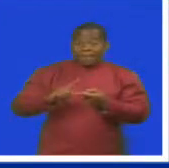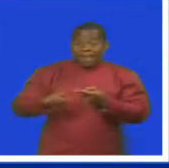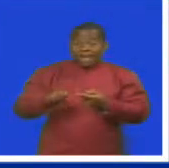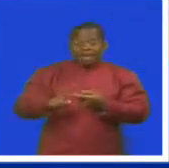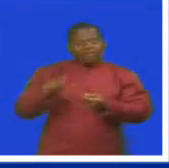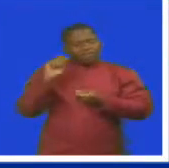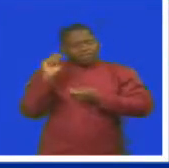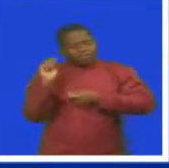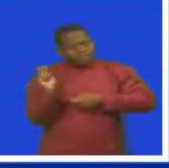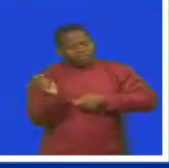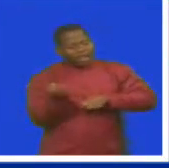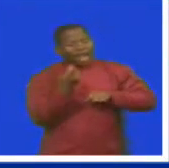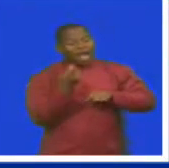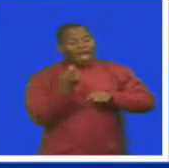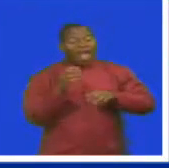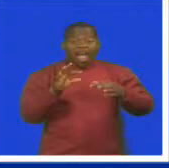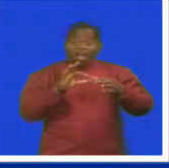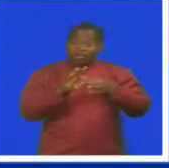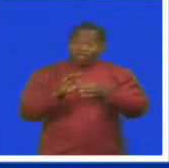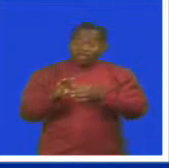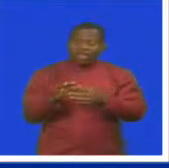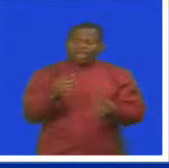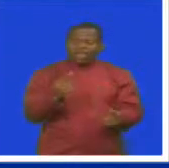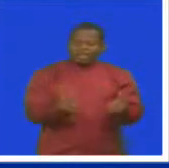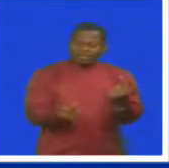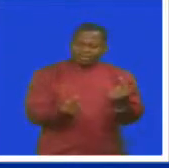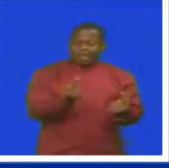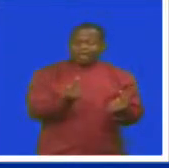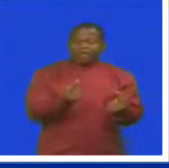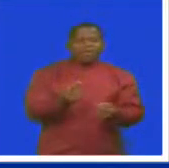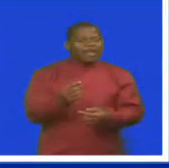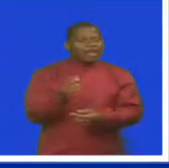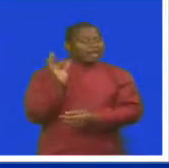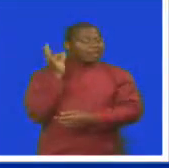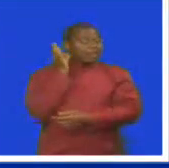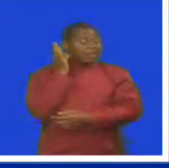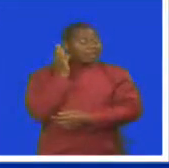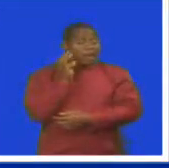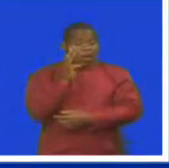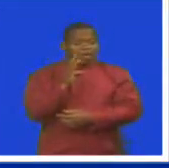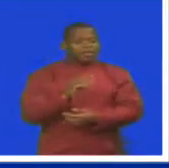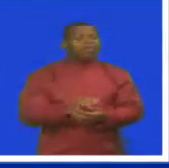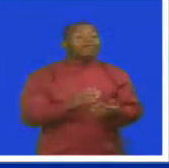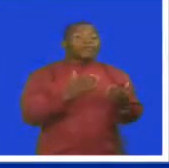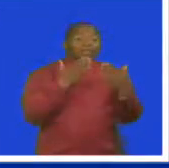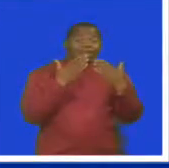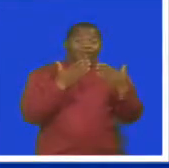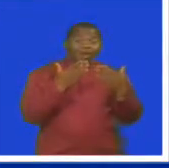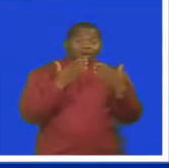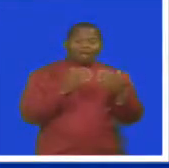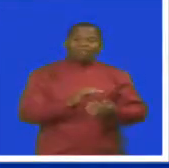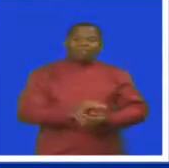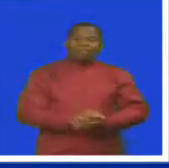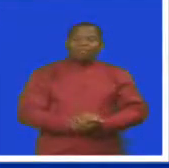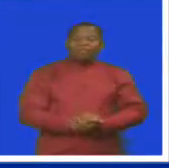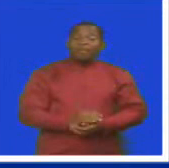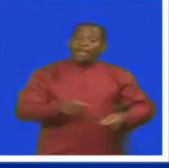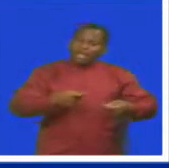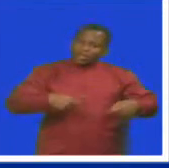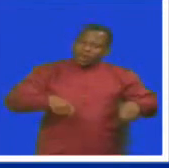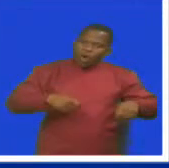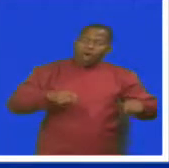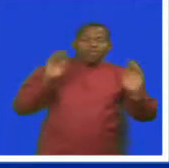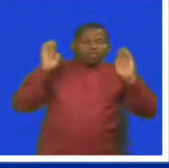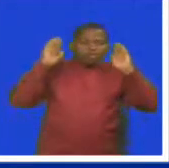Tangano, Lingamelum Dalu Kaluva, Kulet Lesswatin. Siyabonga kakhulu kulo malanga lamahlethindzaba temidlalo sathi tfola nase sifikile sona